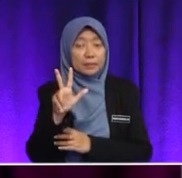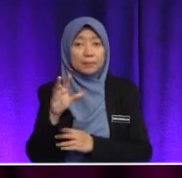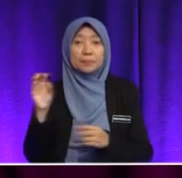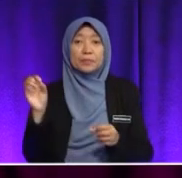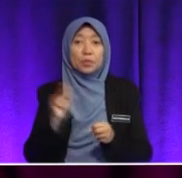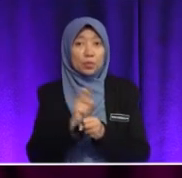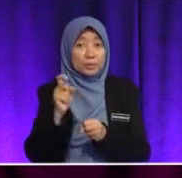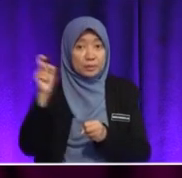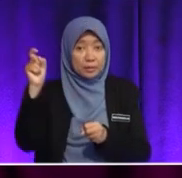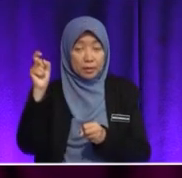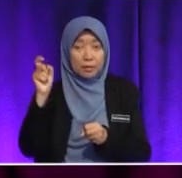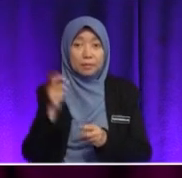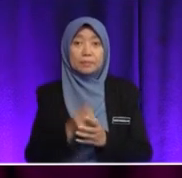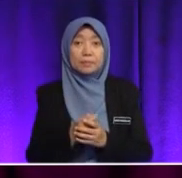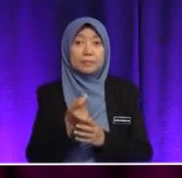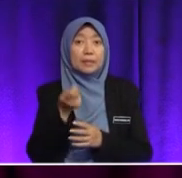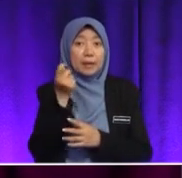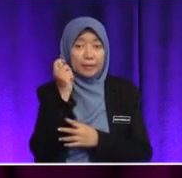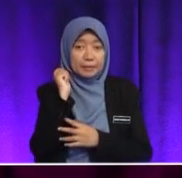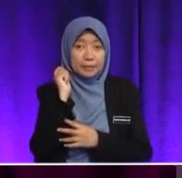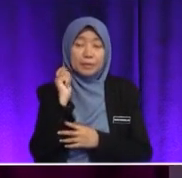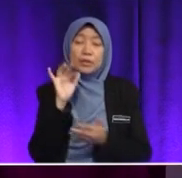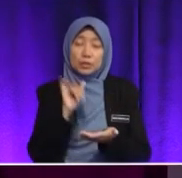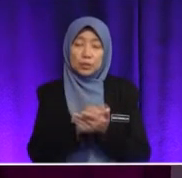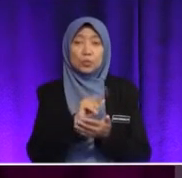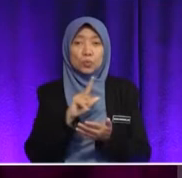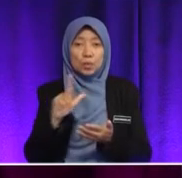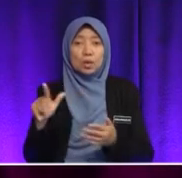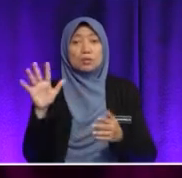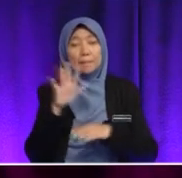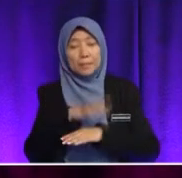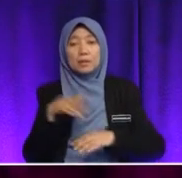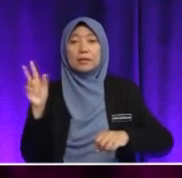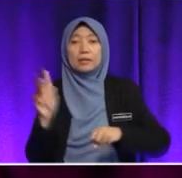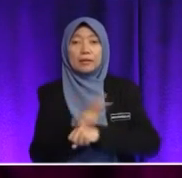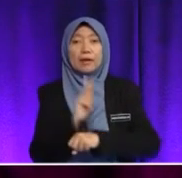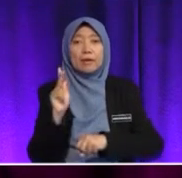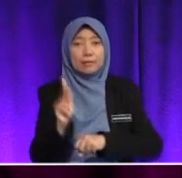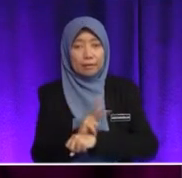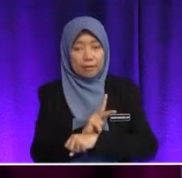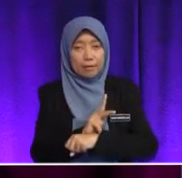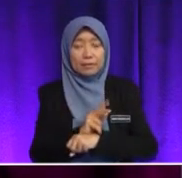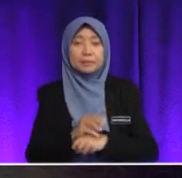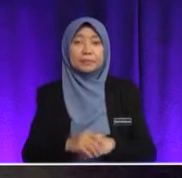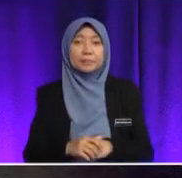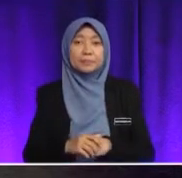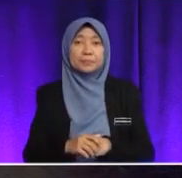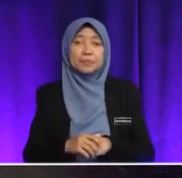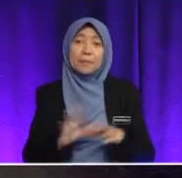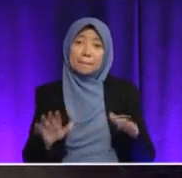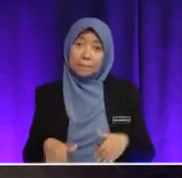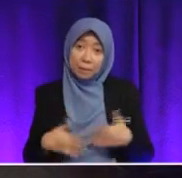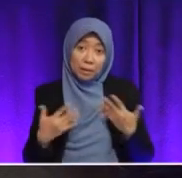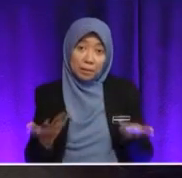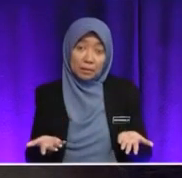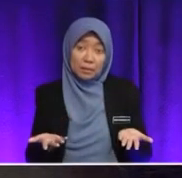dan pada verb 2 hidroksida tadi itulah yang dipanggil karat ah Oke jago dan bagaimanapun